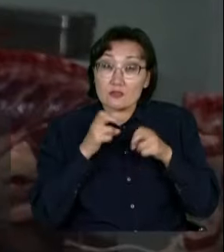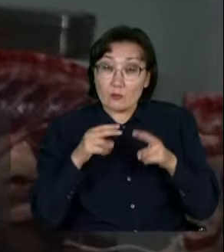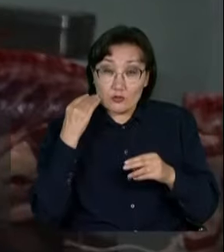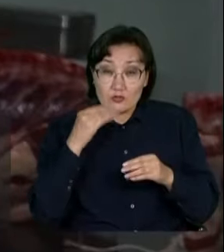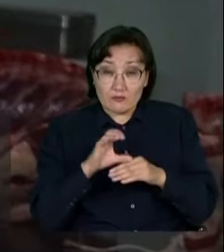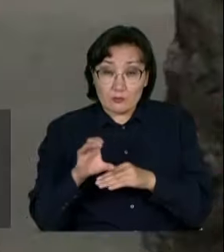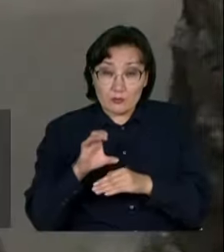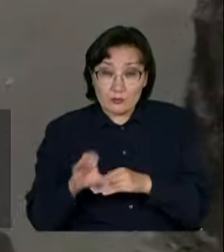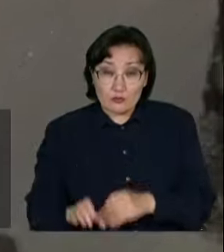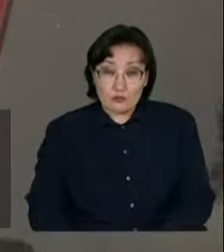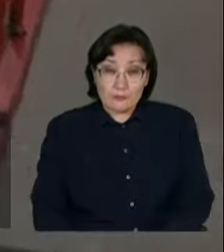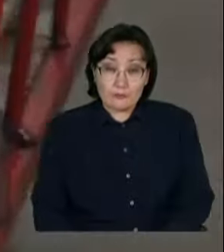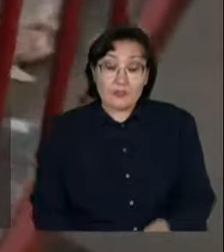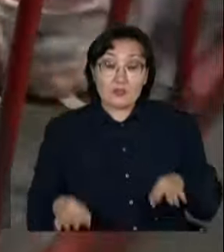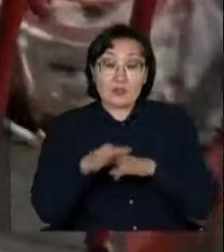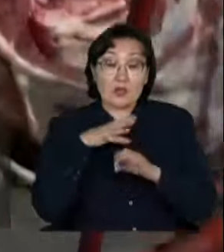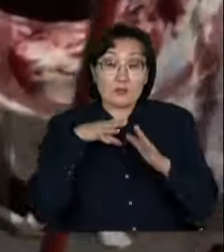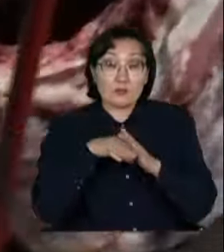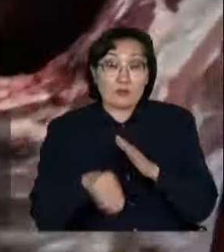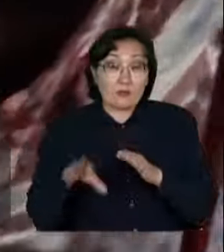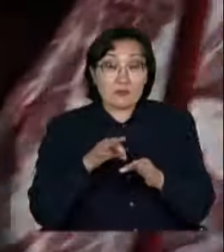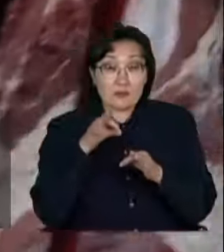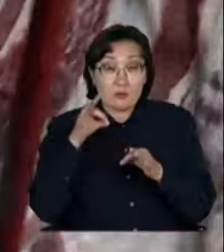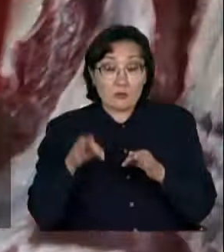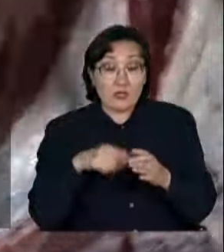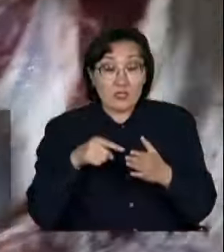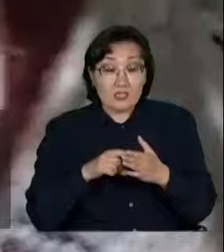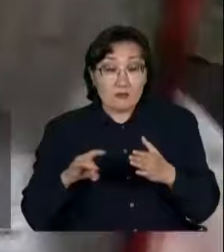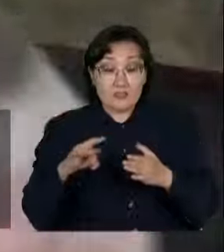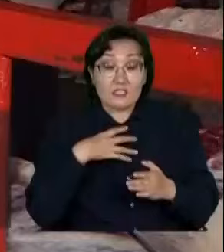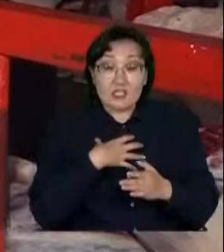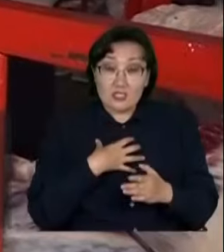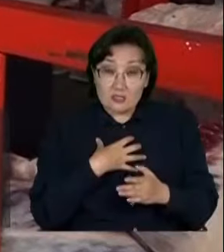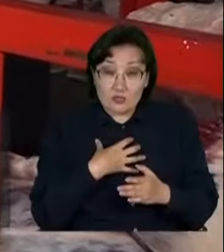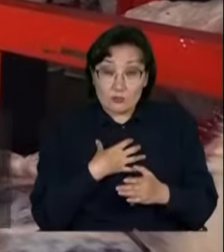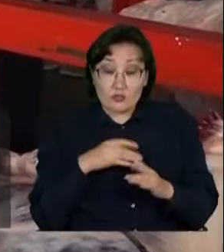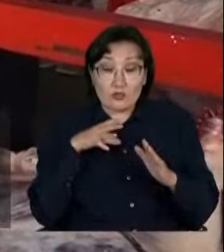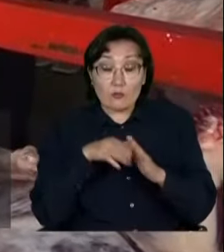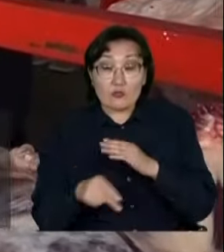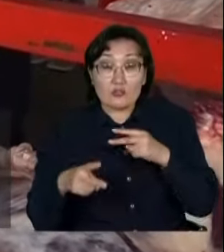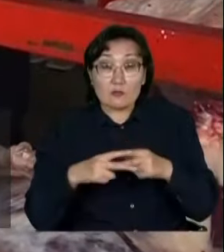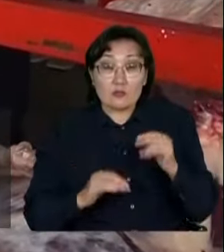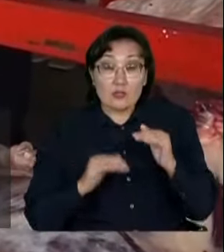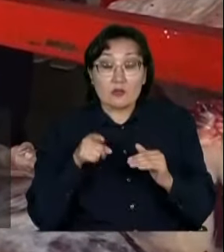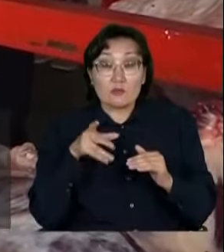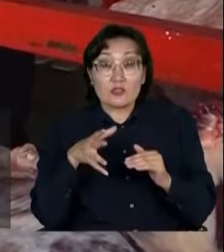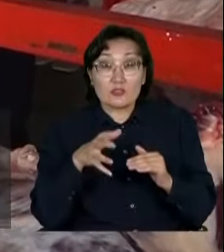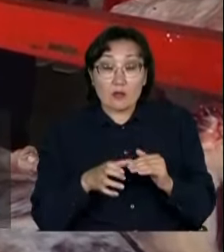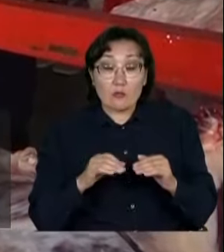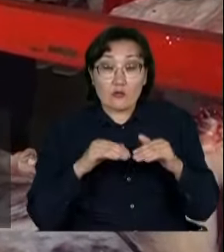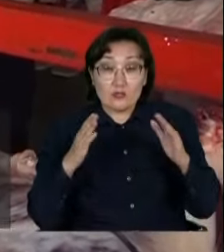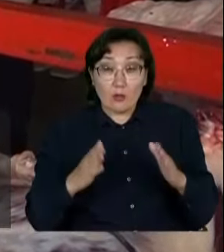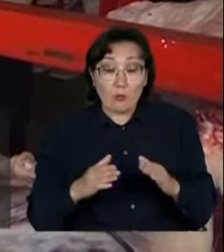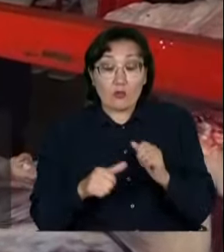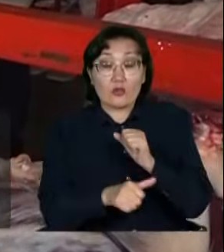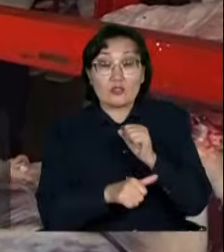качество продукции. Проект уже внедрен во всех регионах и городах республиканского значения. К нему подключены свыше 1500 объектов